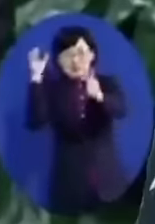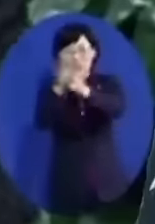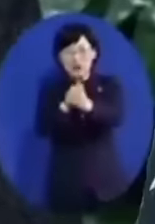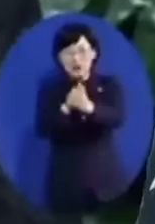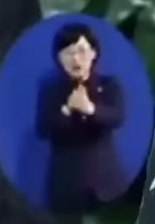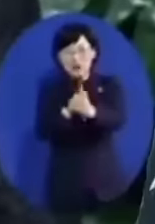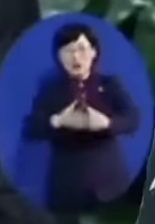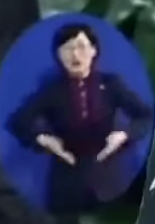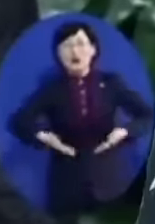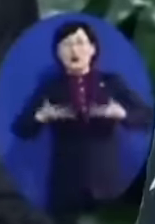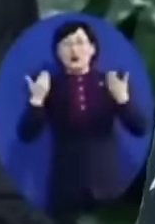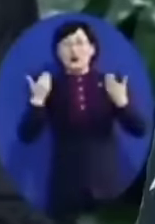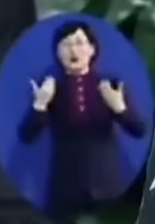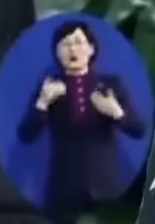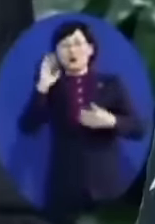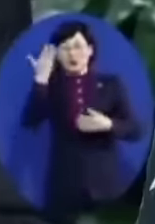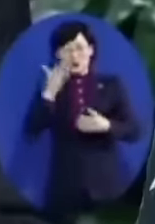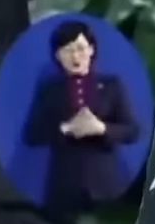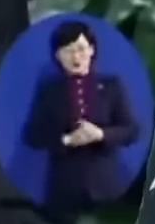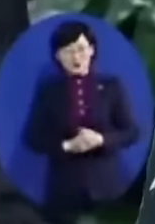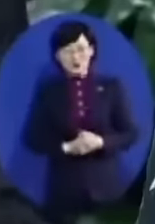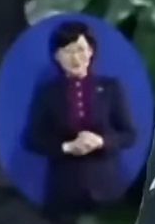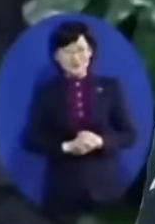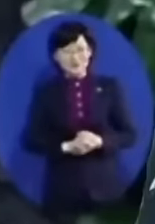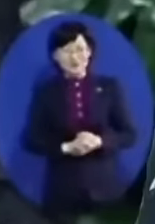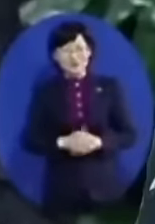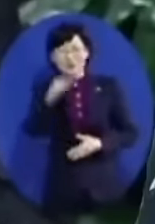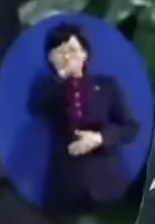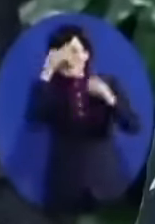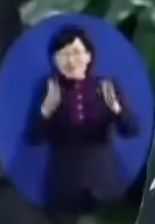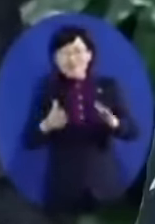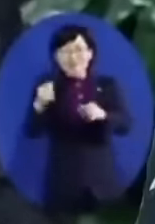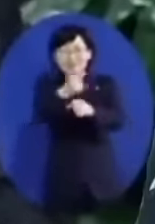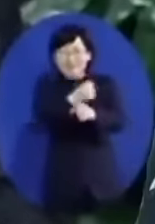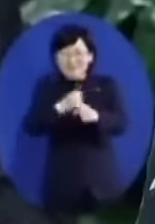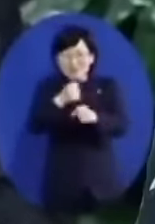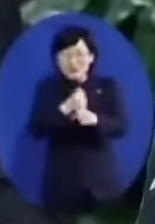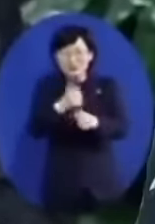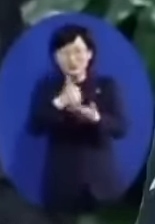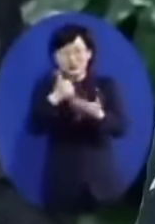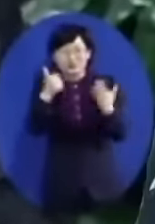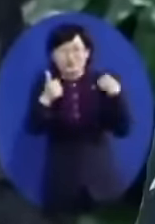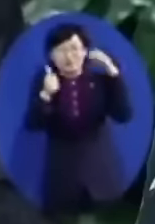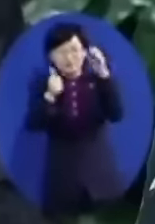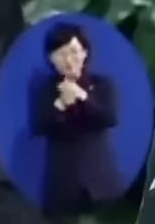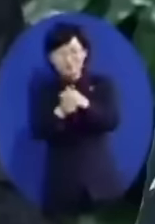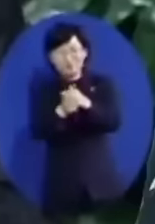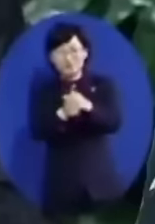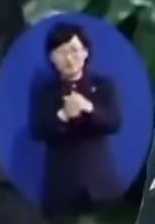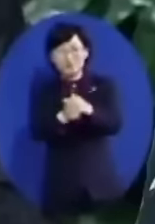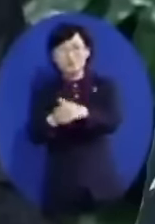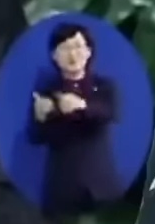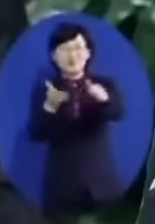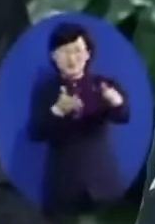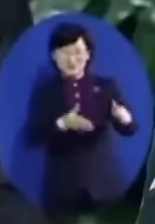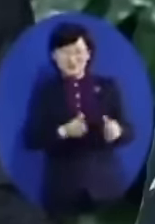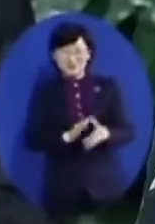넌 가벼워지지 않습니까? 인생의 짐을 주님께 맡길 수가 있어야 되는 것입니다.